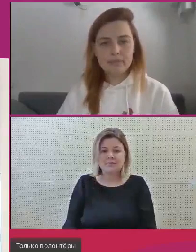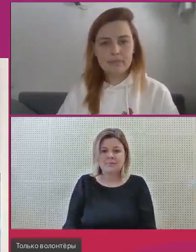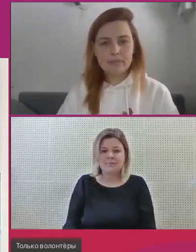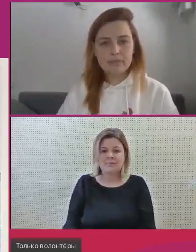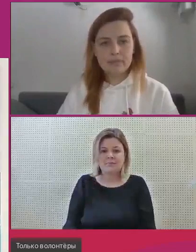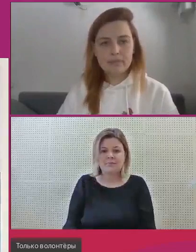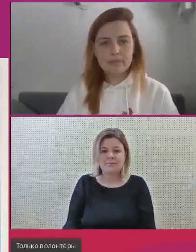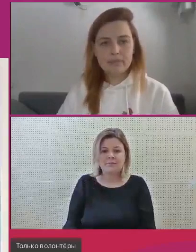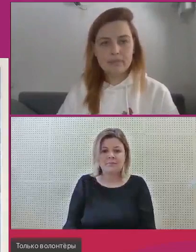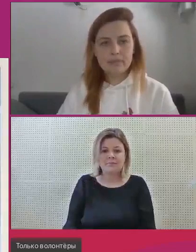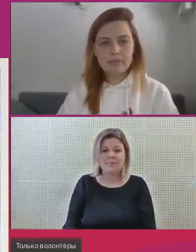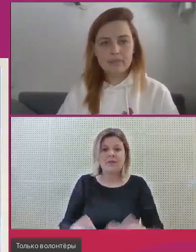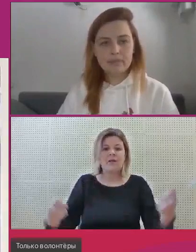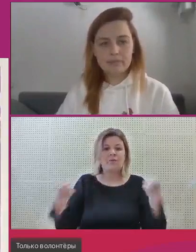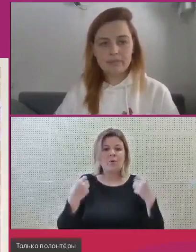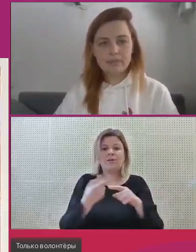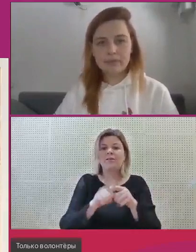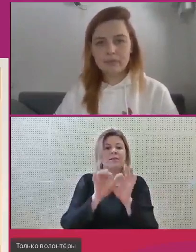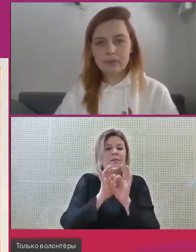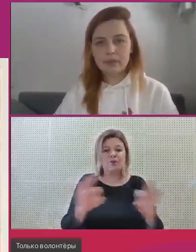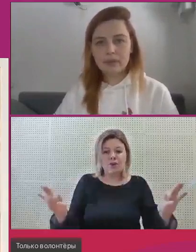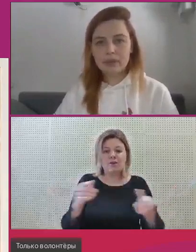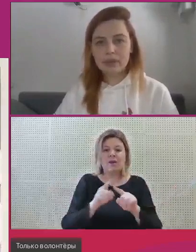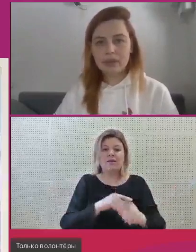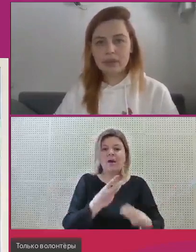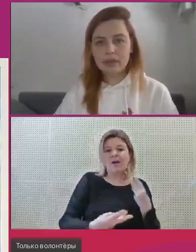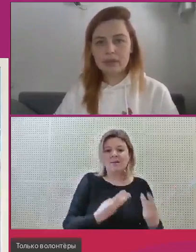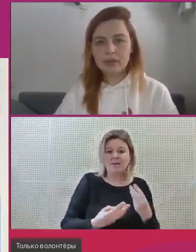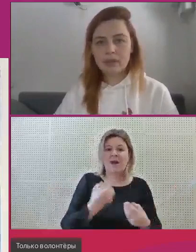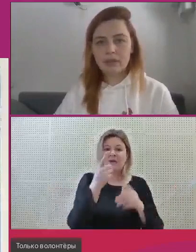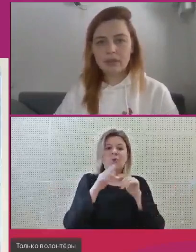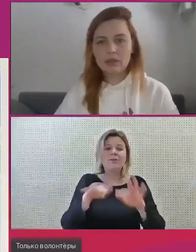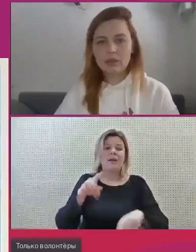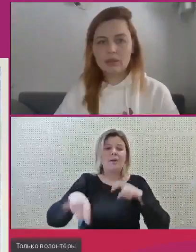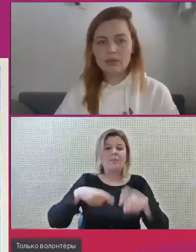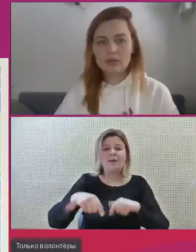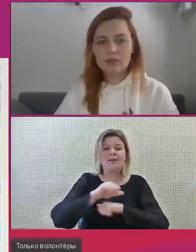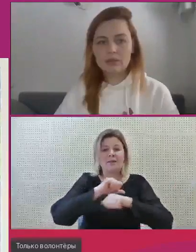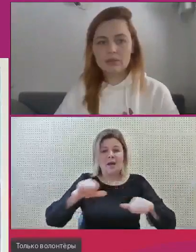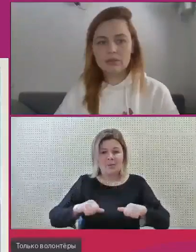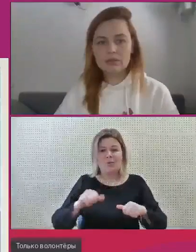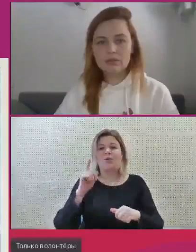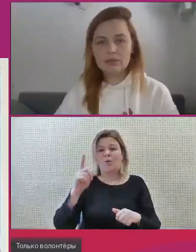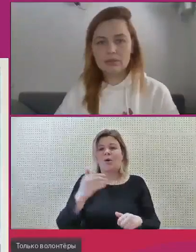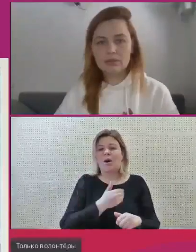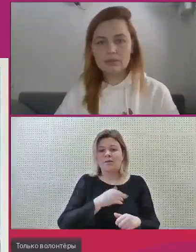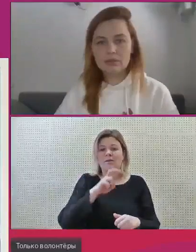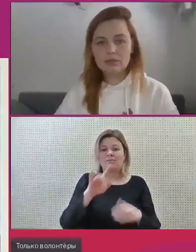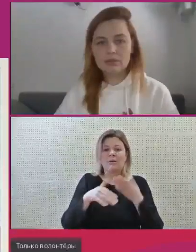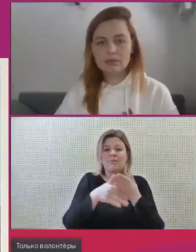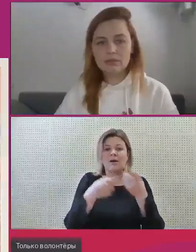Спорт – это замечательно, это энергия. Одно дело бегать самой, мне хотелось бы помогать другим людям, тоже преодолевать. Очень это вдохновляет,